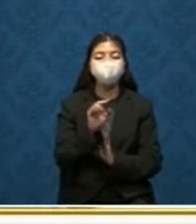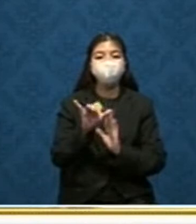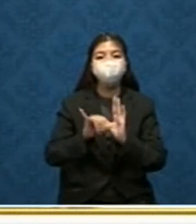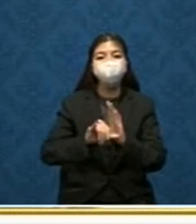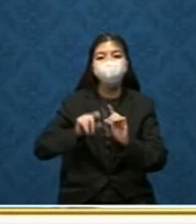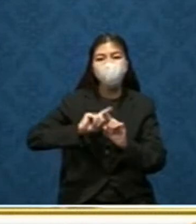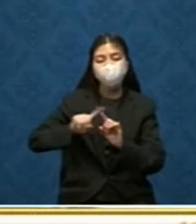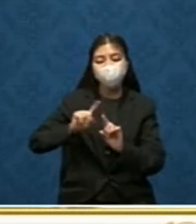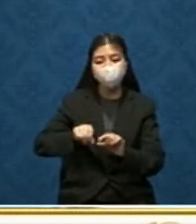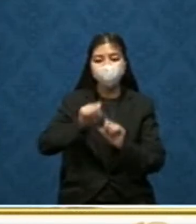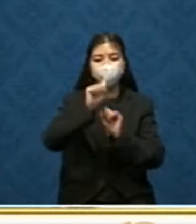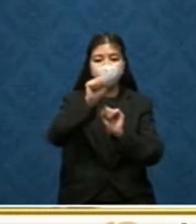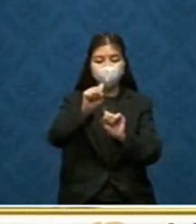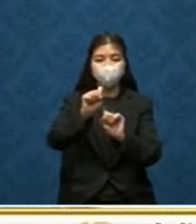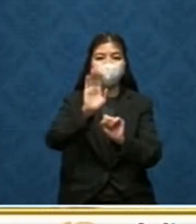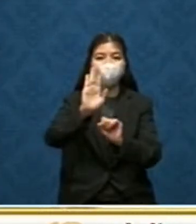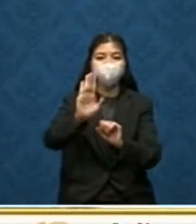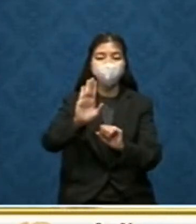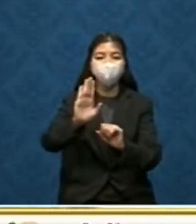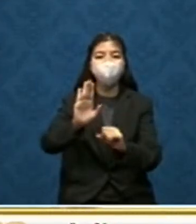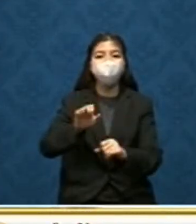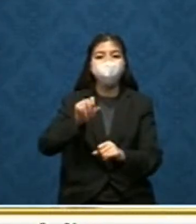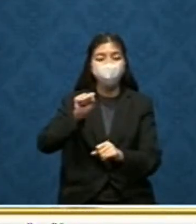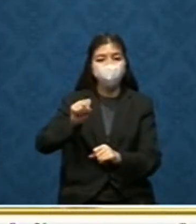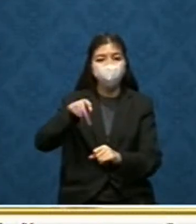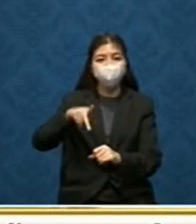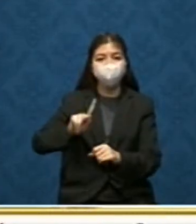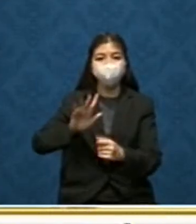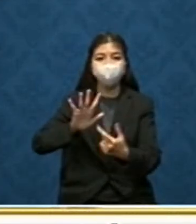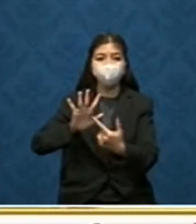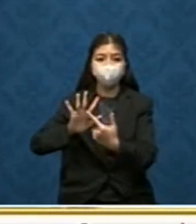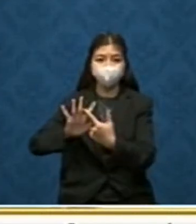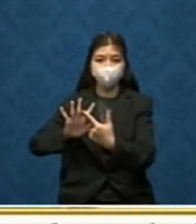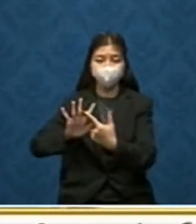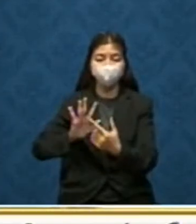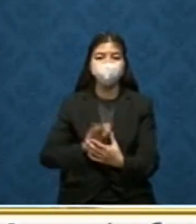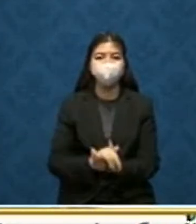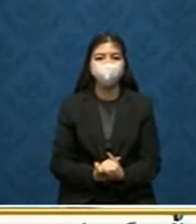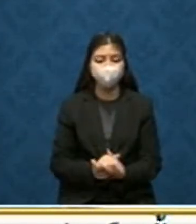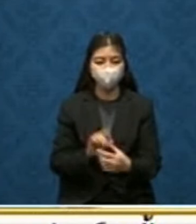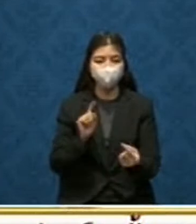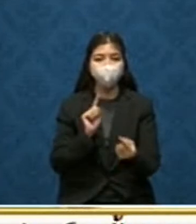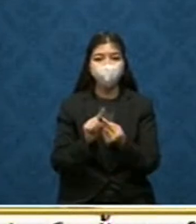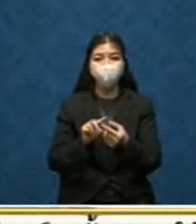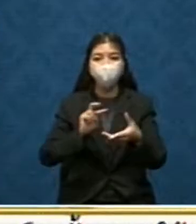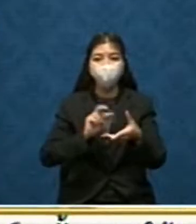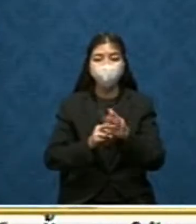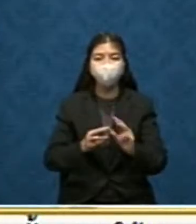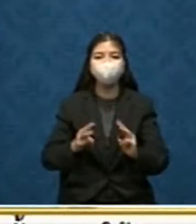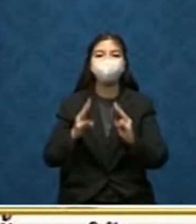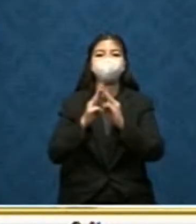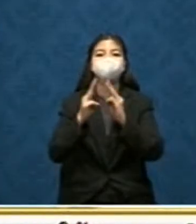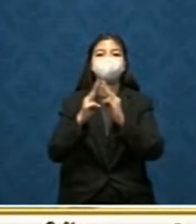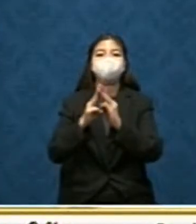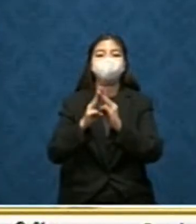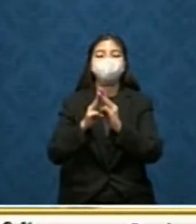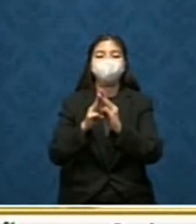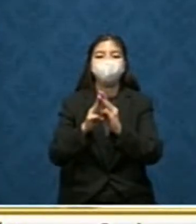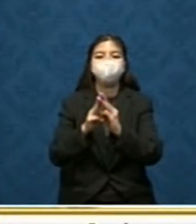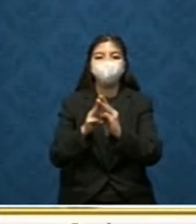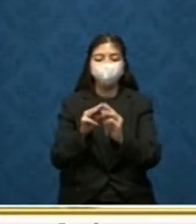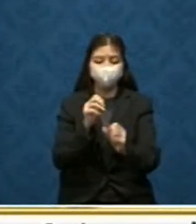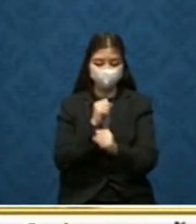ประกาศไ้ที่สภาการประกาศไ้ที่สภาก็คือสัญญากับสภาก